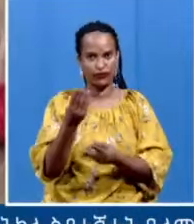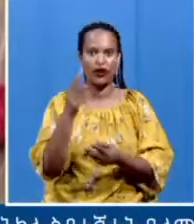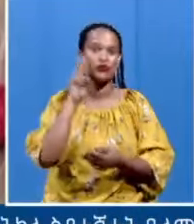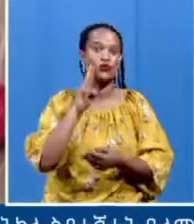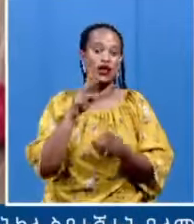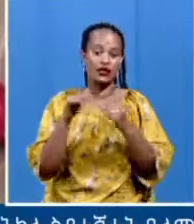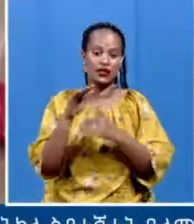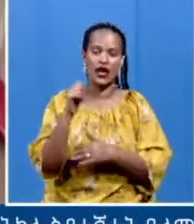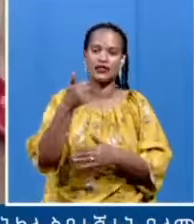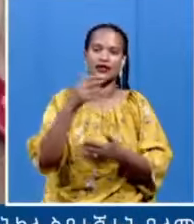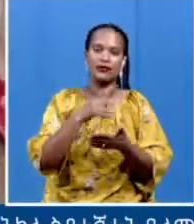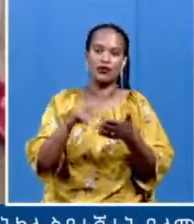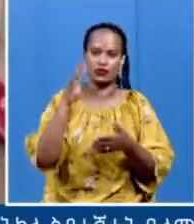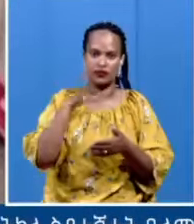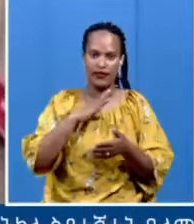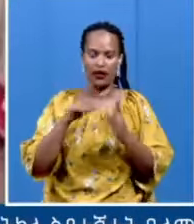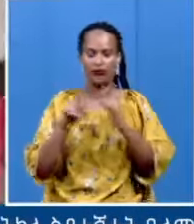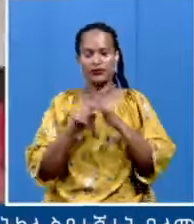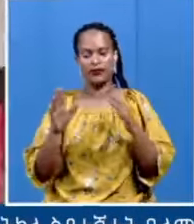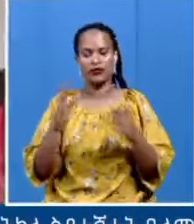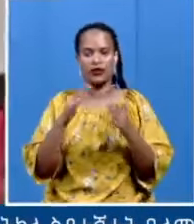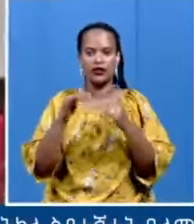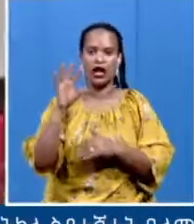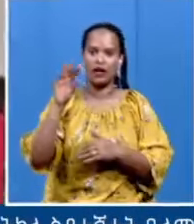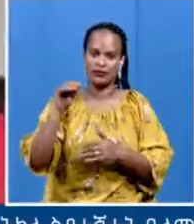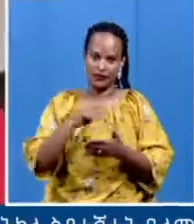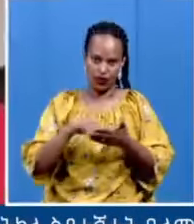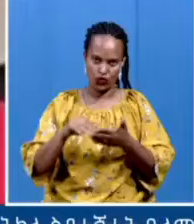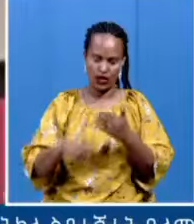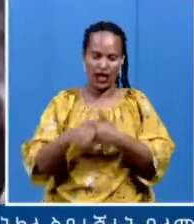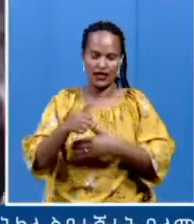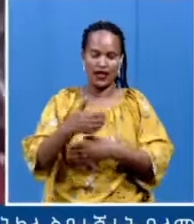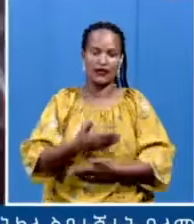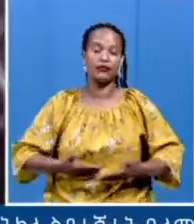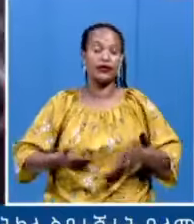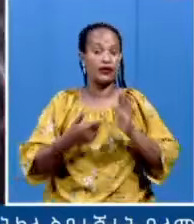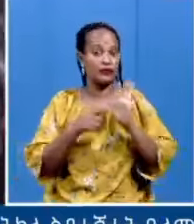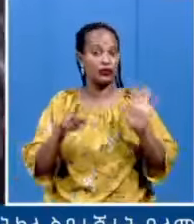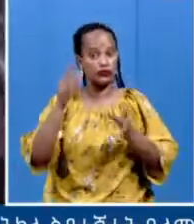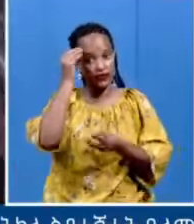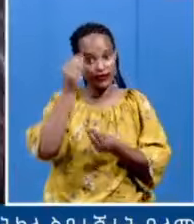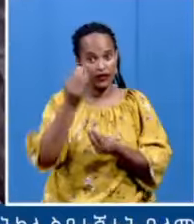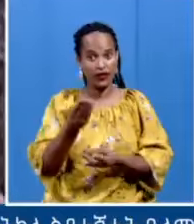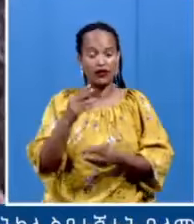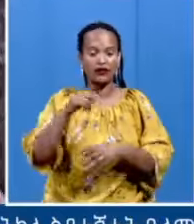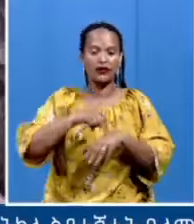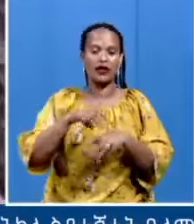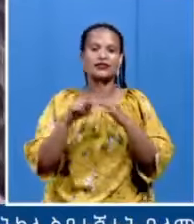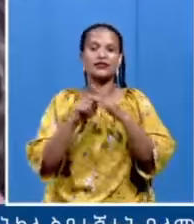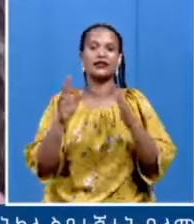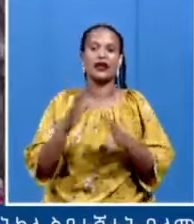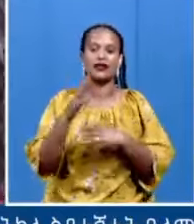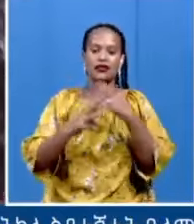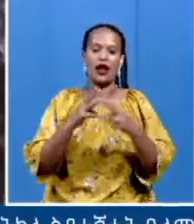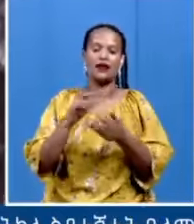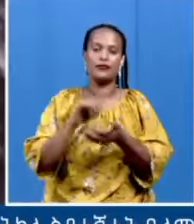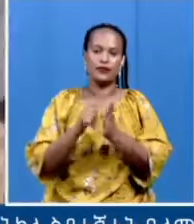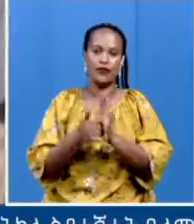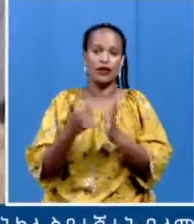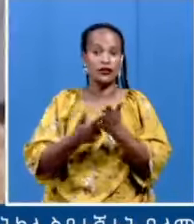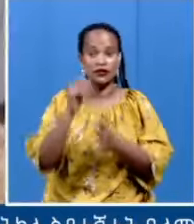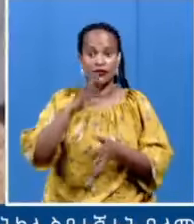ልዕሊ 10,000,000 ሰባት ከም ዝተመዛበሉን ልዕሊ 50,000,000 ንሓደጋ ጥሜት ከም ዝተቓልዑን ዘፍለጠ ትካል ስደተኛታት ዓለም ብወገኑ